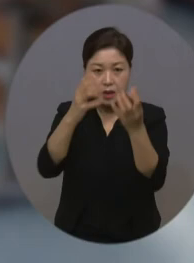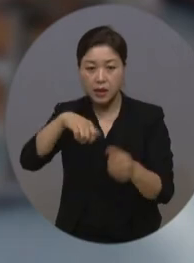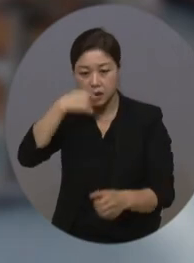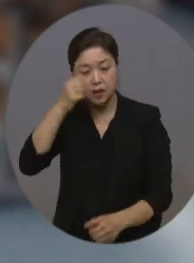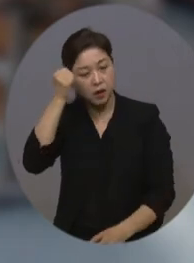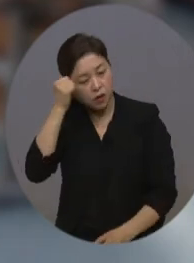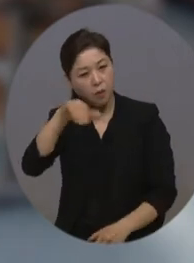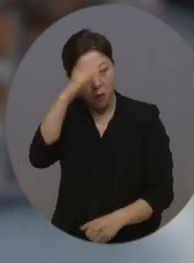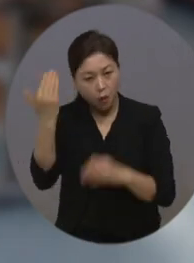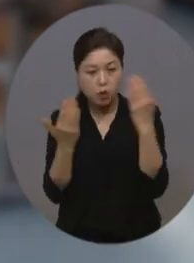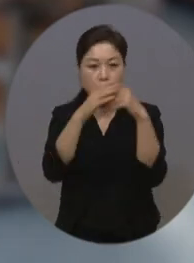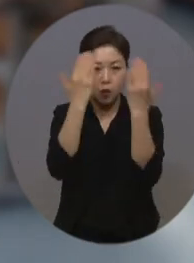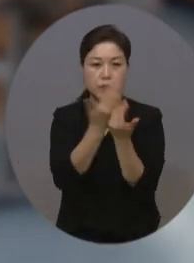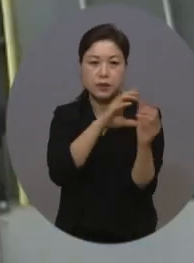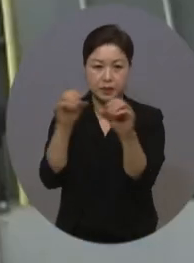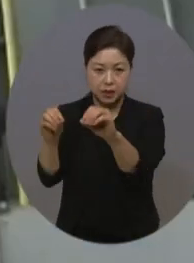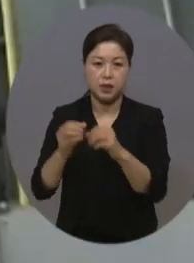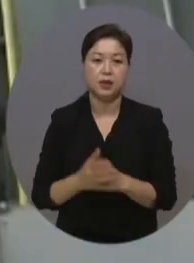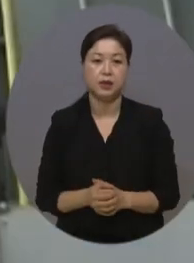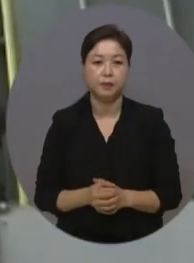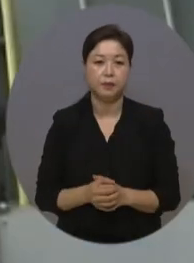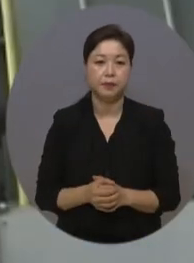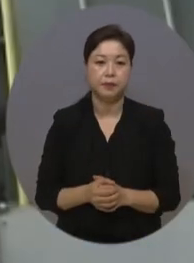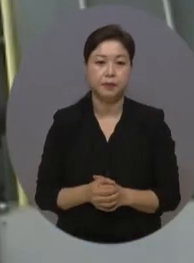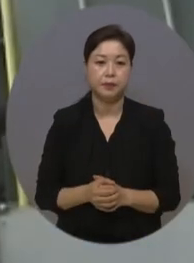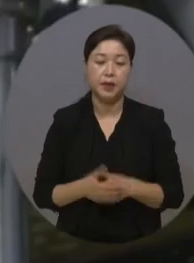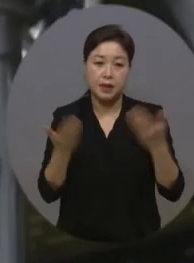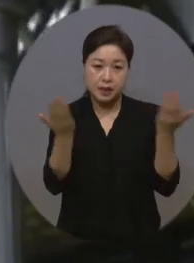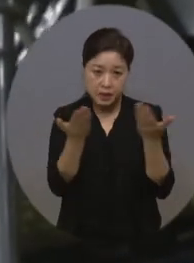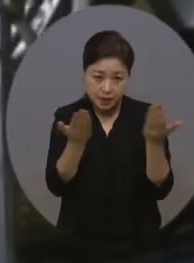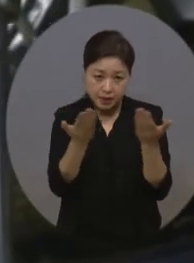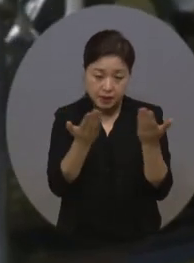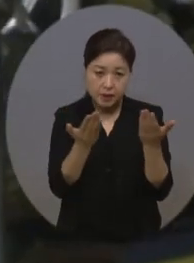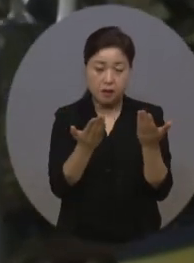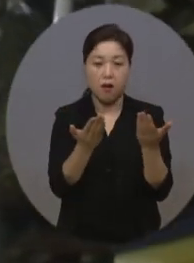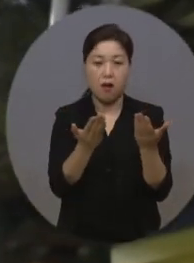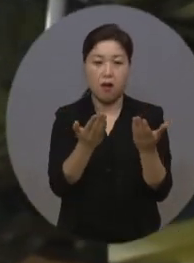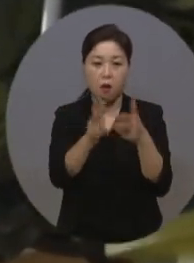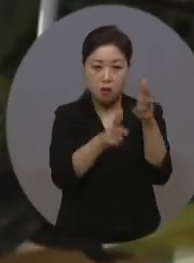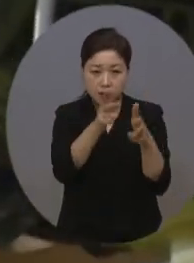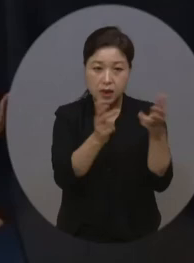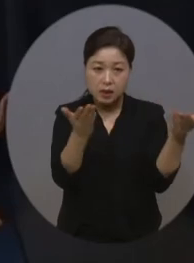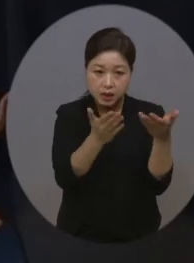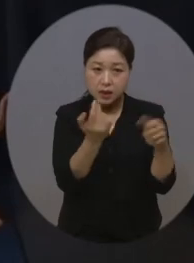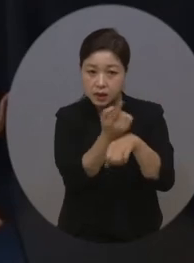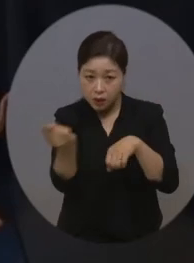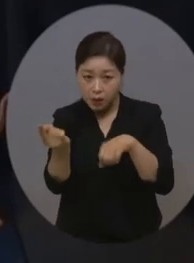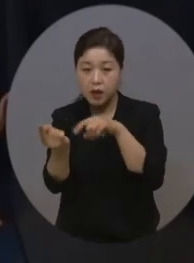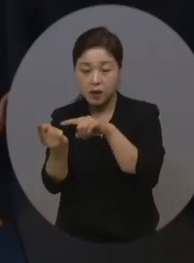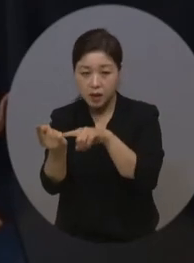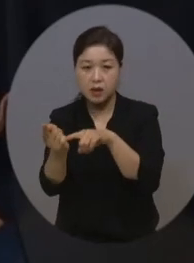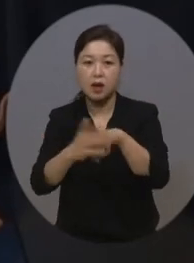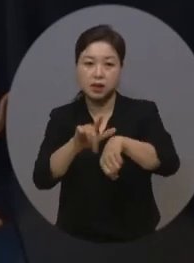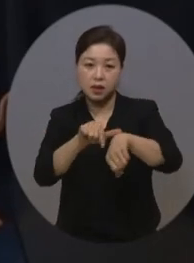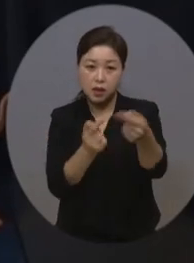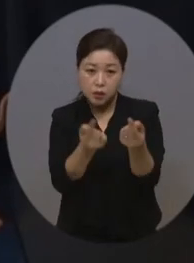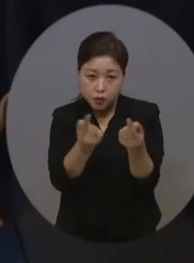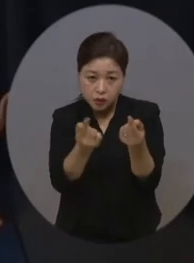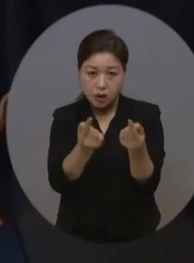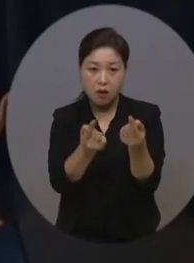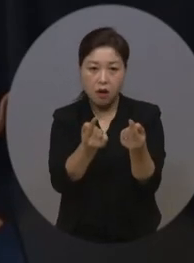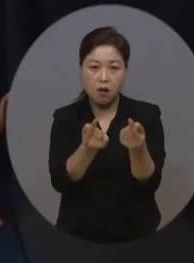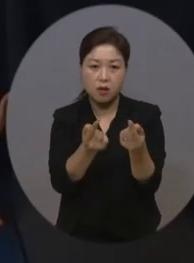숙박 또 금지됩니다 직장 근무는 제조업을 제외한 사업장에는 시차 술 퇴근 제와 재택근무